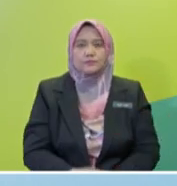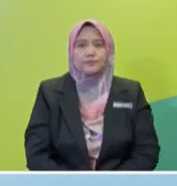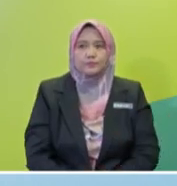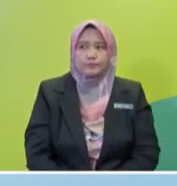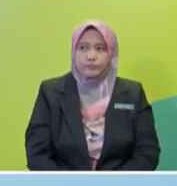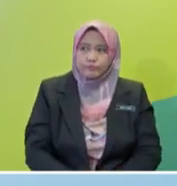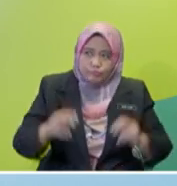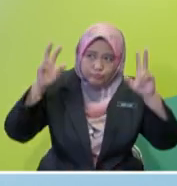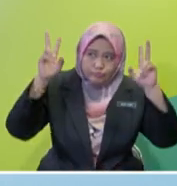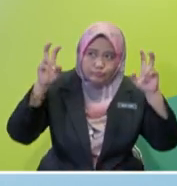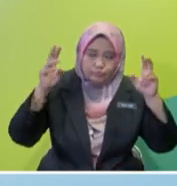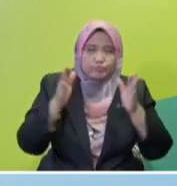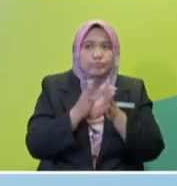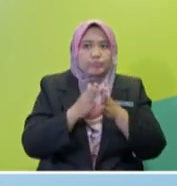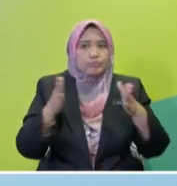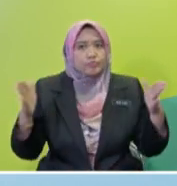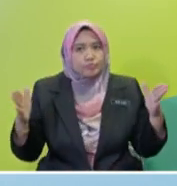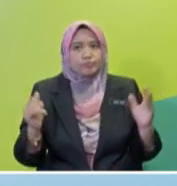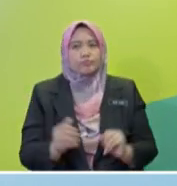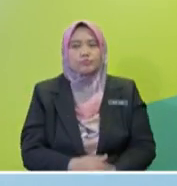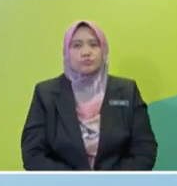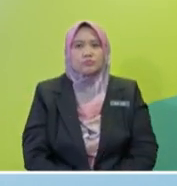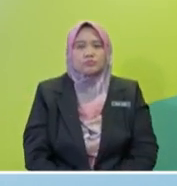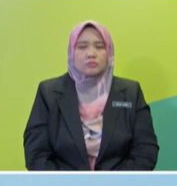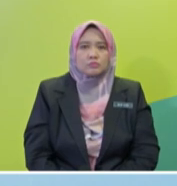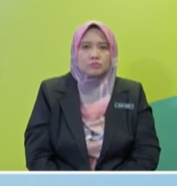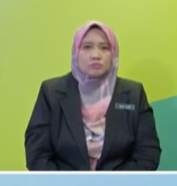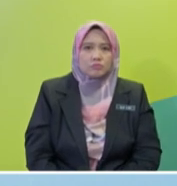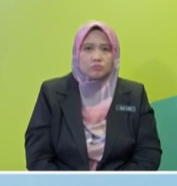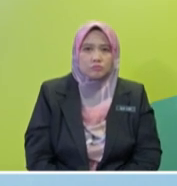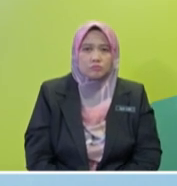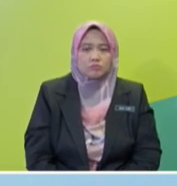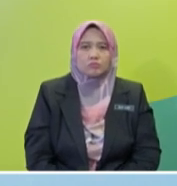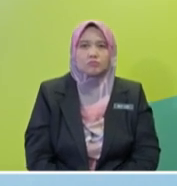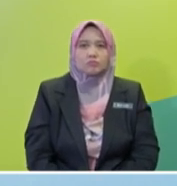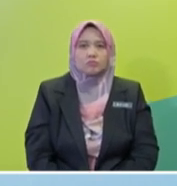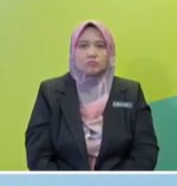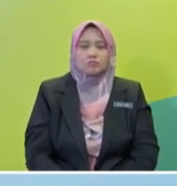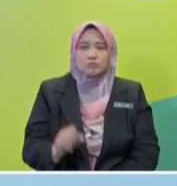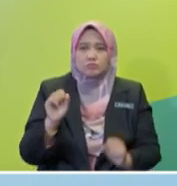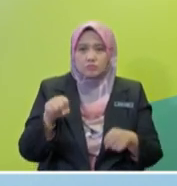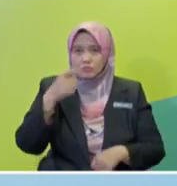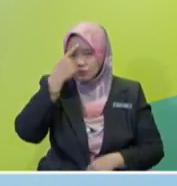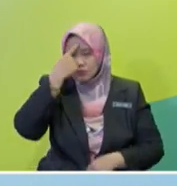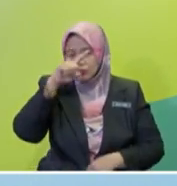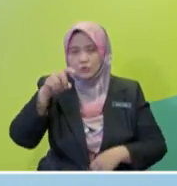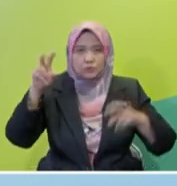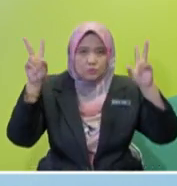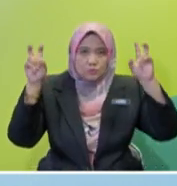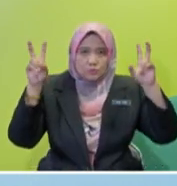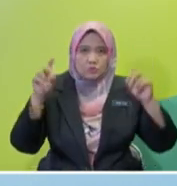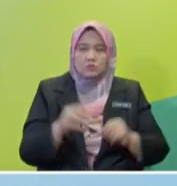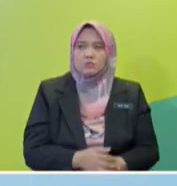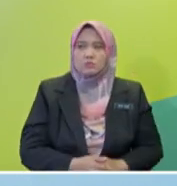tanam dia lebih sesuai untuk tajuk yang paling besar kemudian kita ada